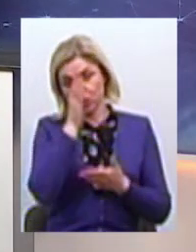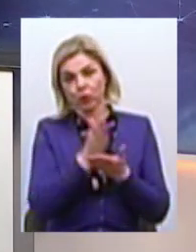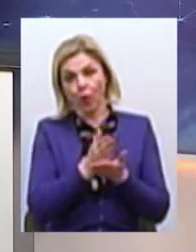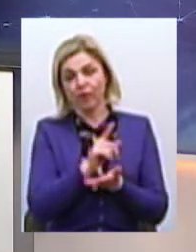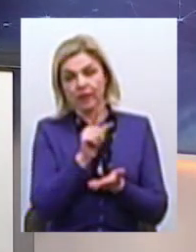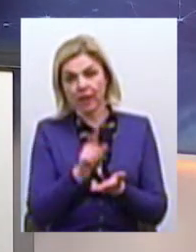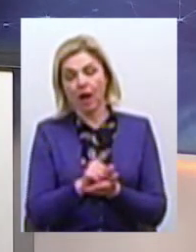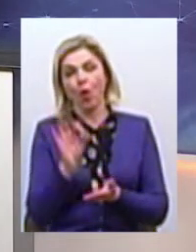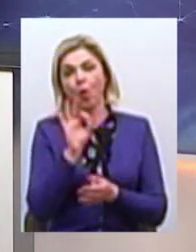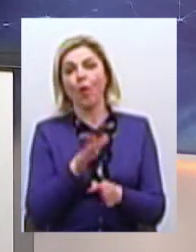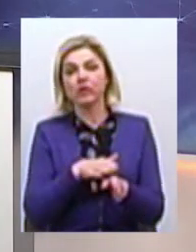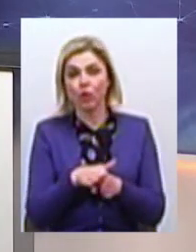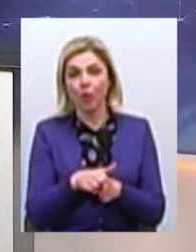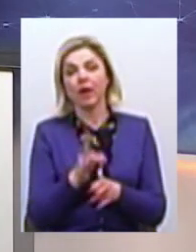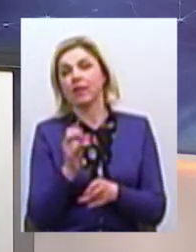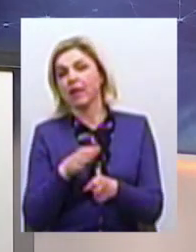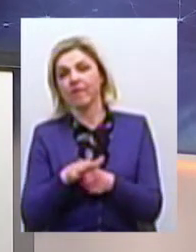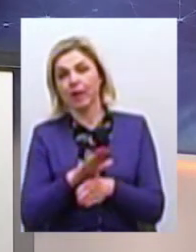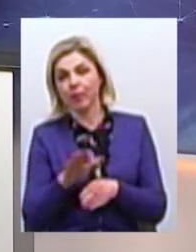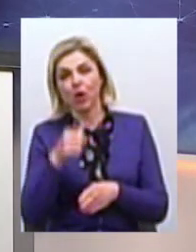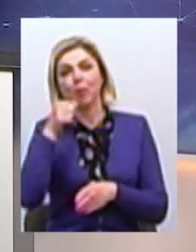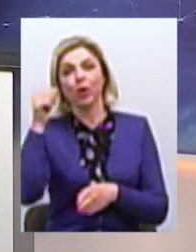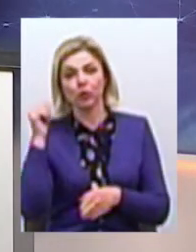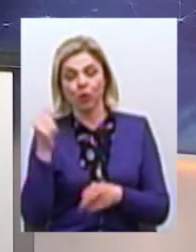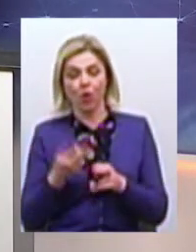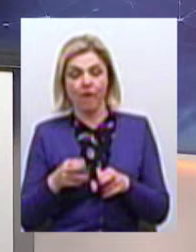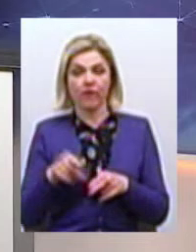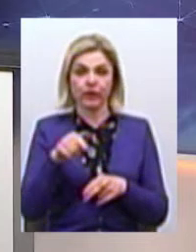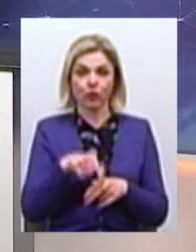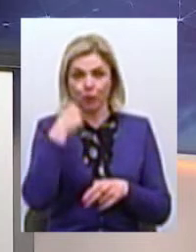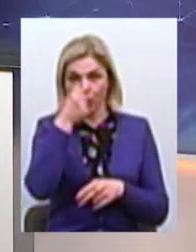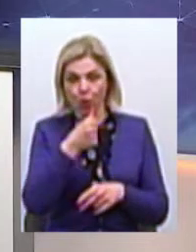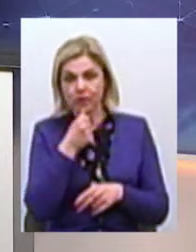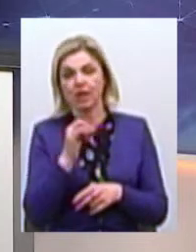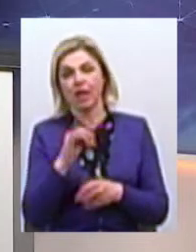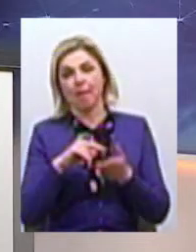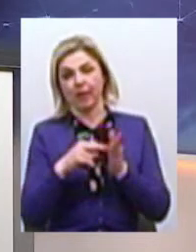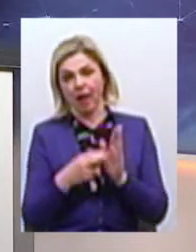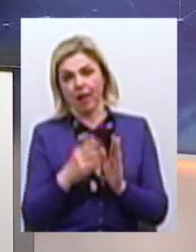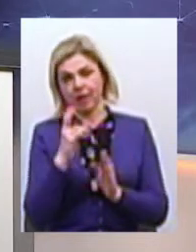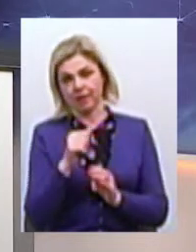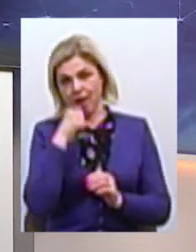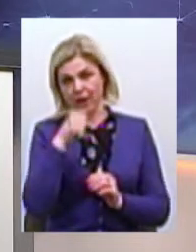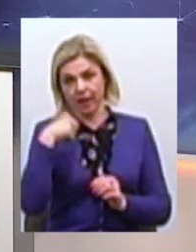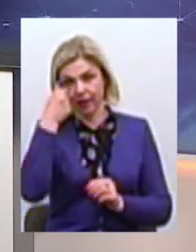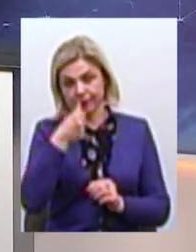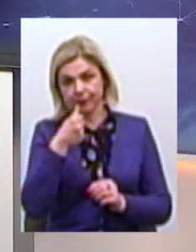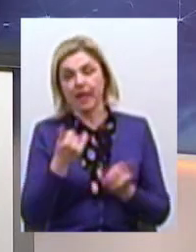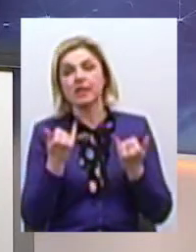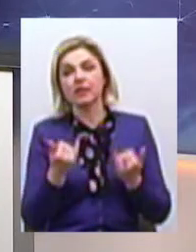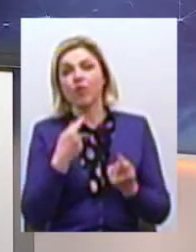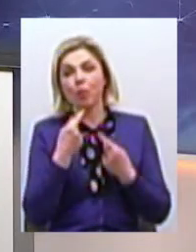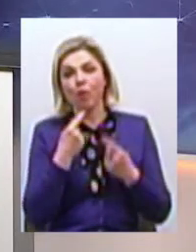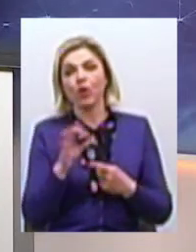про зроблене, не зроблене в минулому році, в поточному, плани на поточний рік. Сьогодні поговоримо про